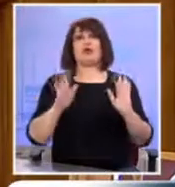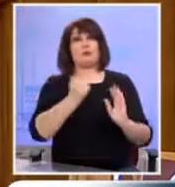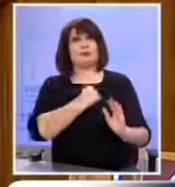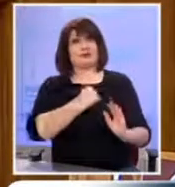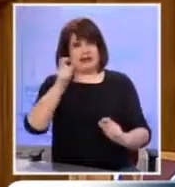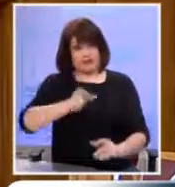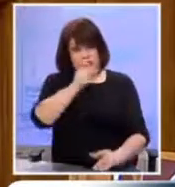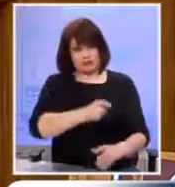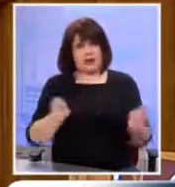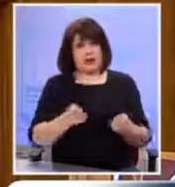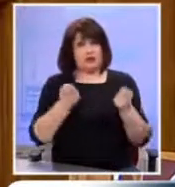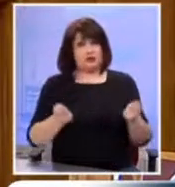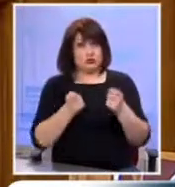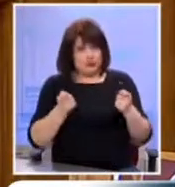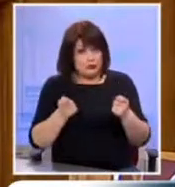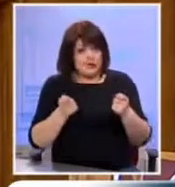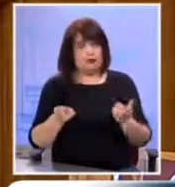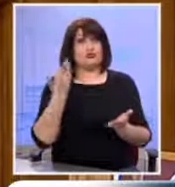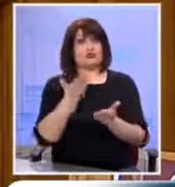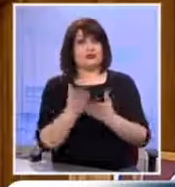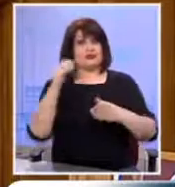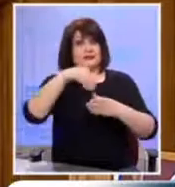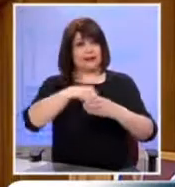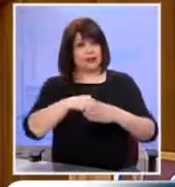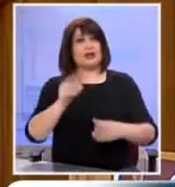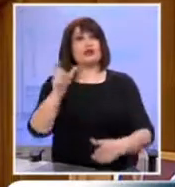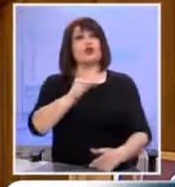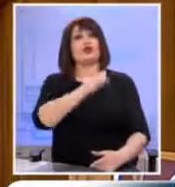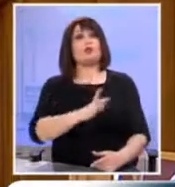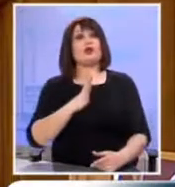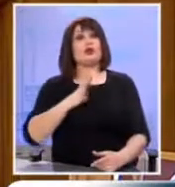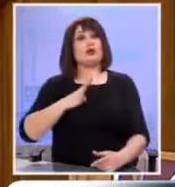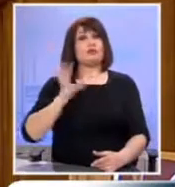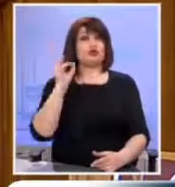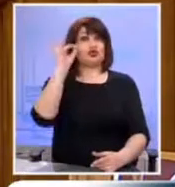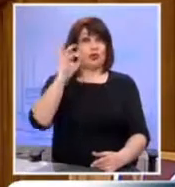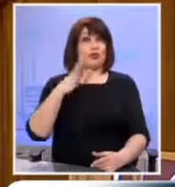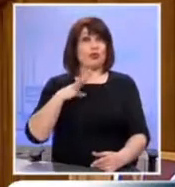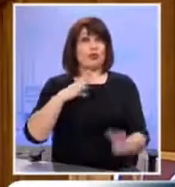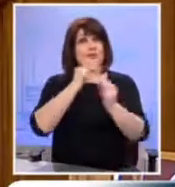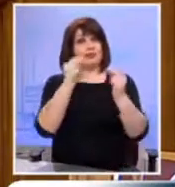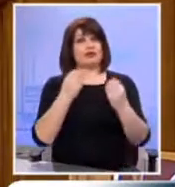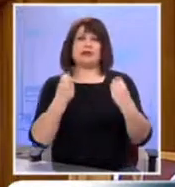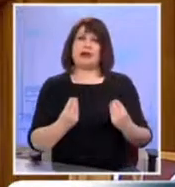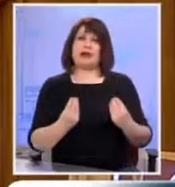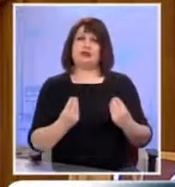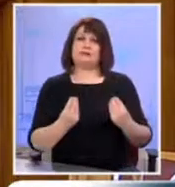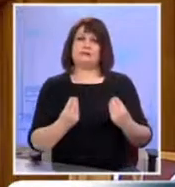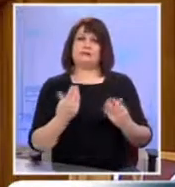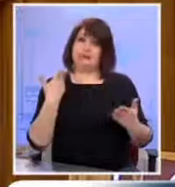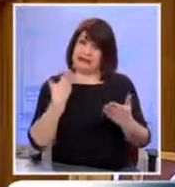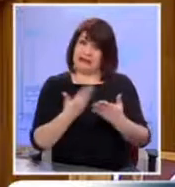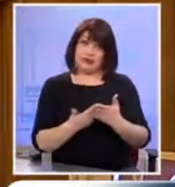ίδιους τους εργαζόμενους, με απέτηση για συμμετοχή της κοινωνίας, φιλοδοξούμε ότι το αποτέλεσμα δεν θα μας διαψεύσει.